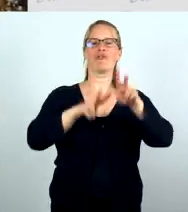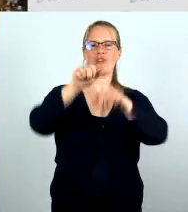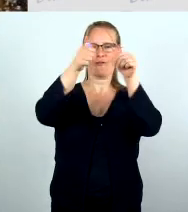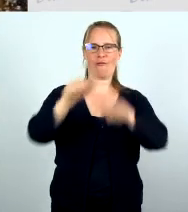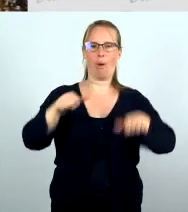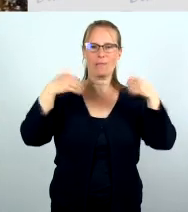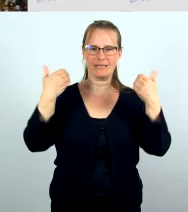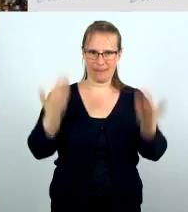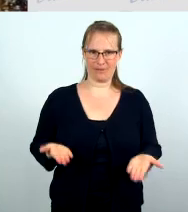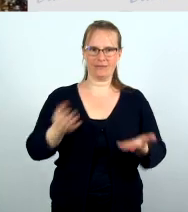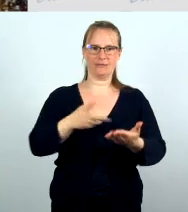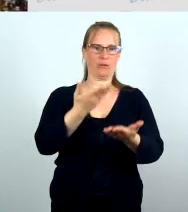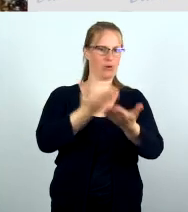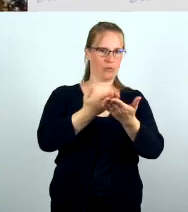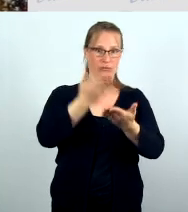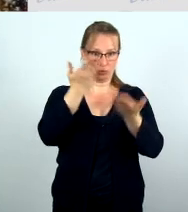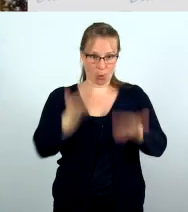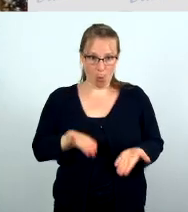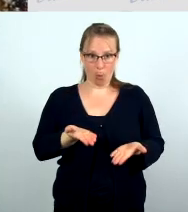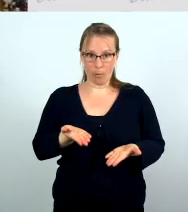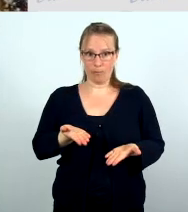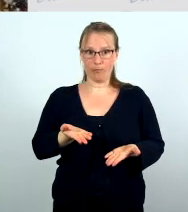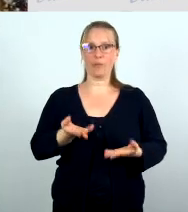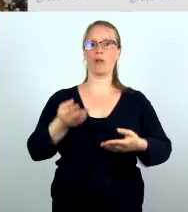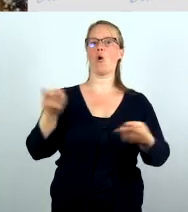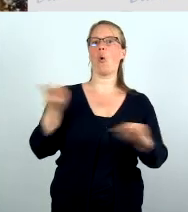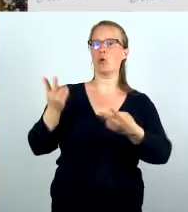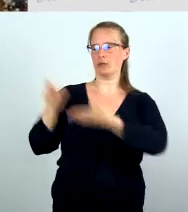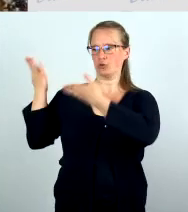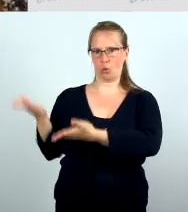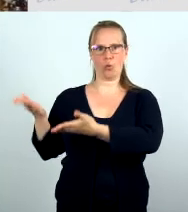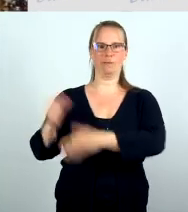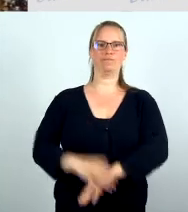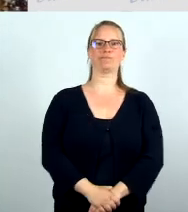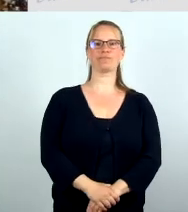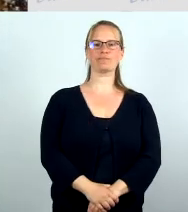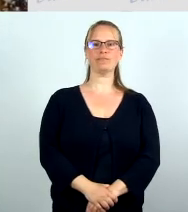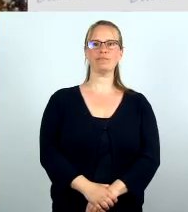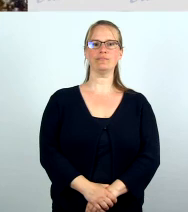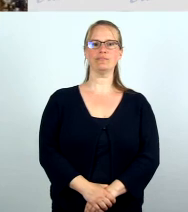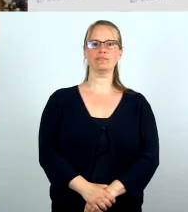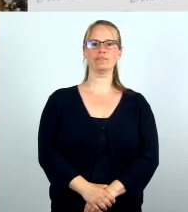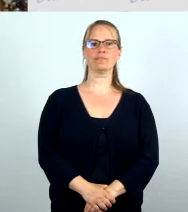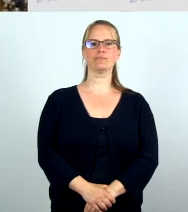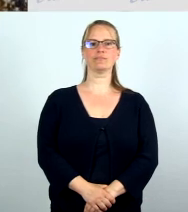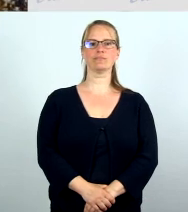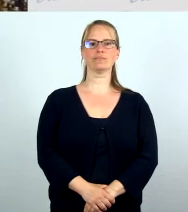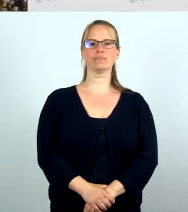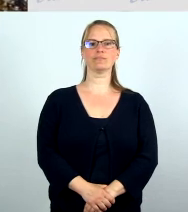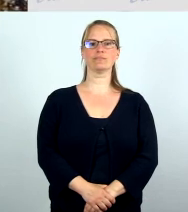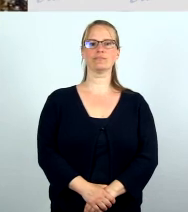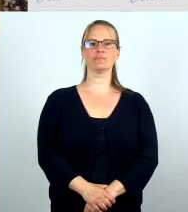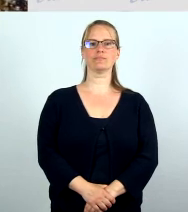Entweder ihr macht es so, dass ihr die Beine gestreckt habt oder eben auch die Knie abgelegt. Genau. Genau.